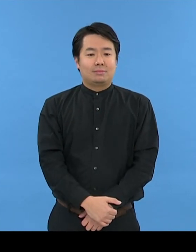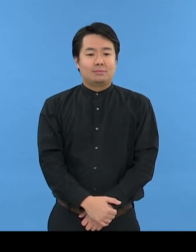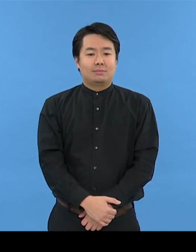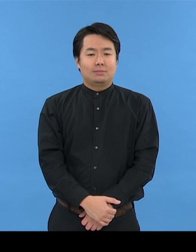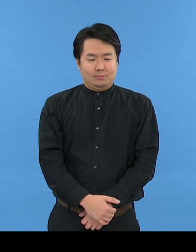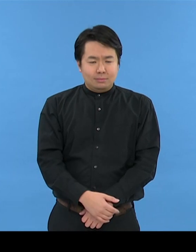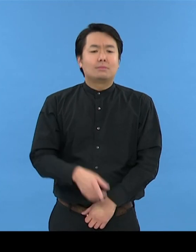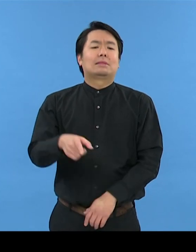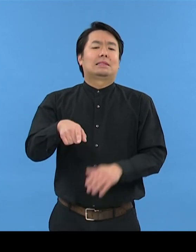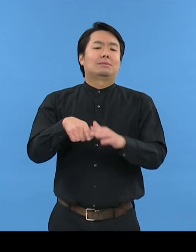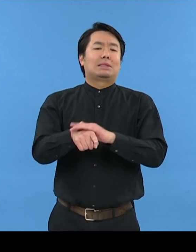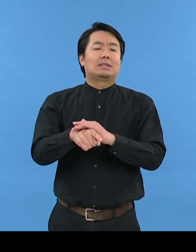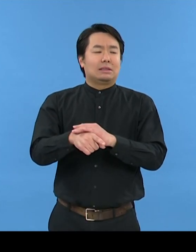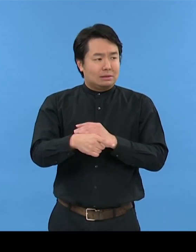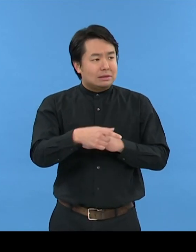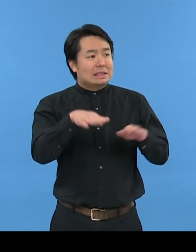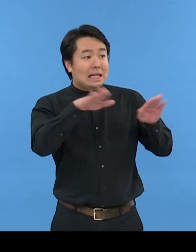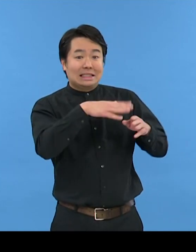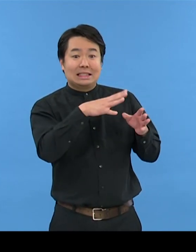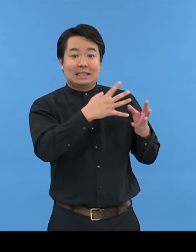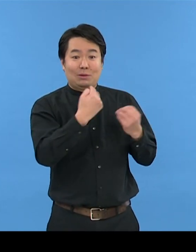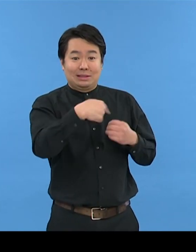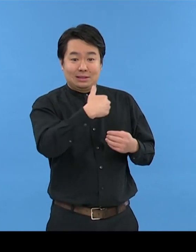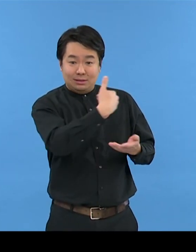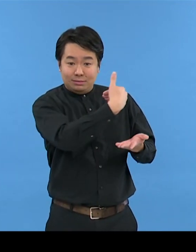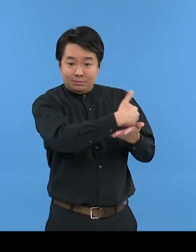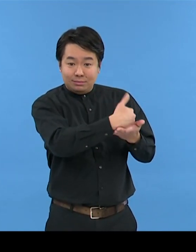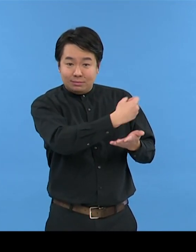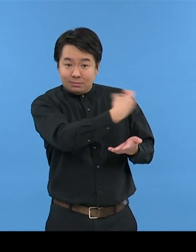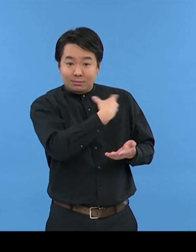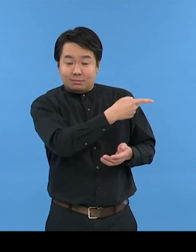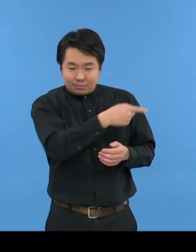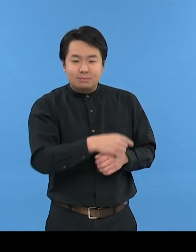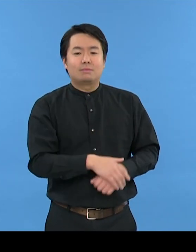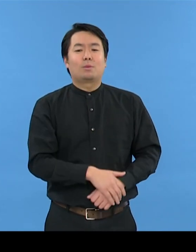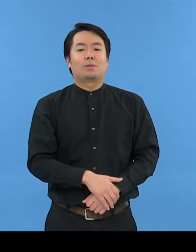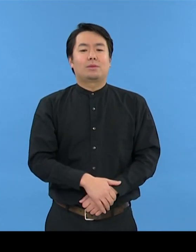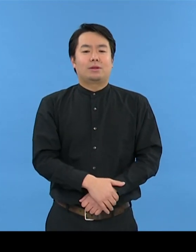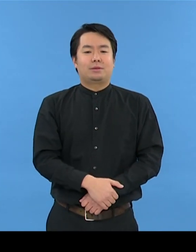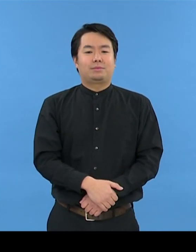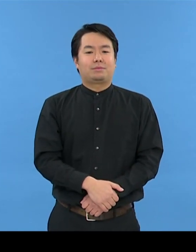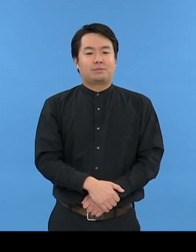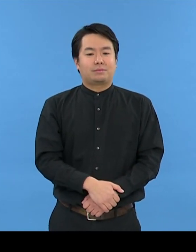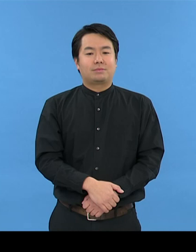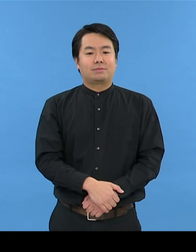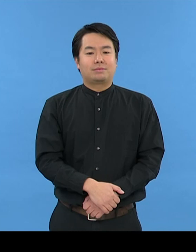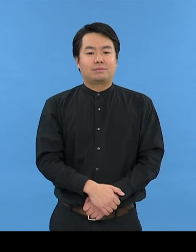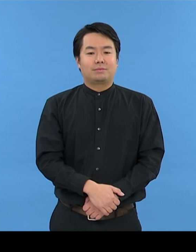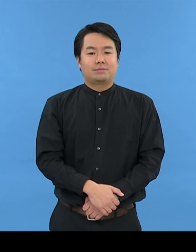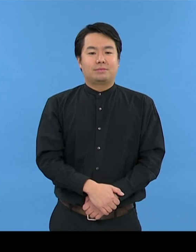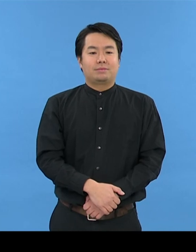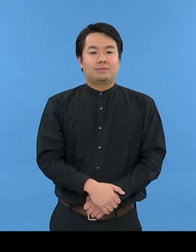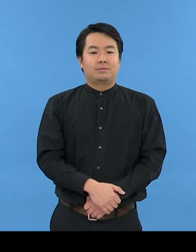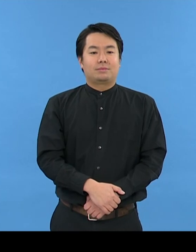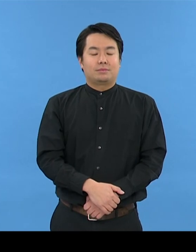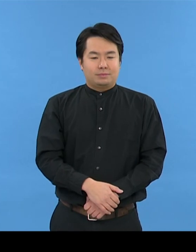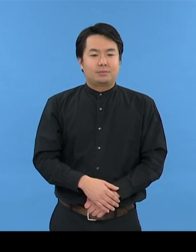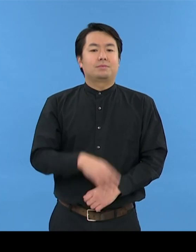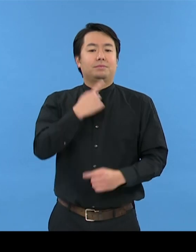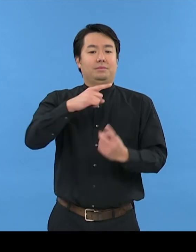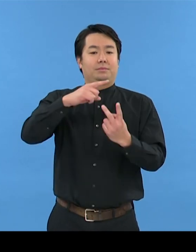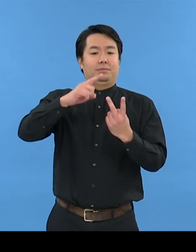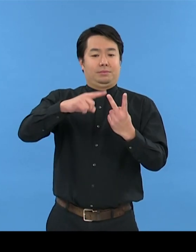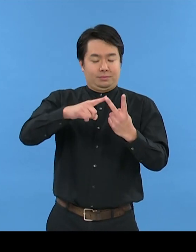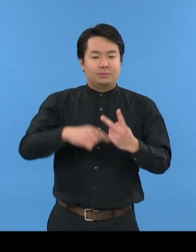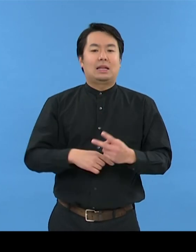なんかねそういうことなんですよあの矢沢先生が今言ってたのもねあとはもう